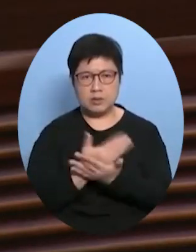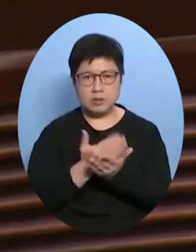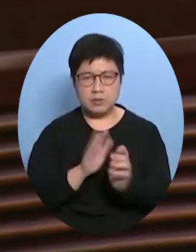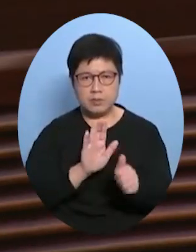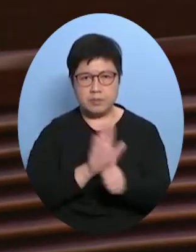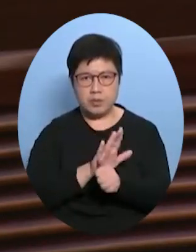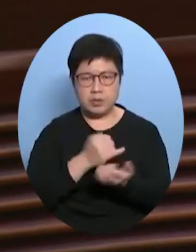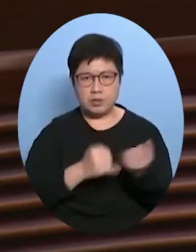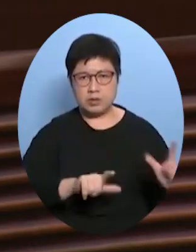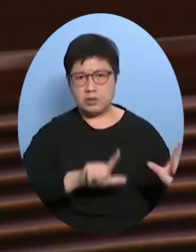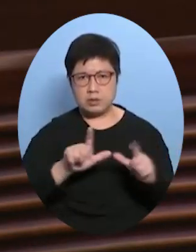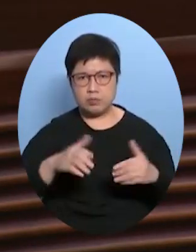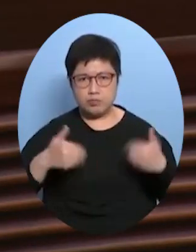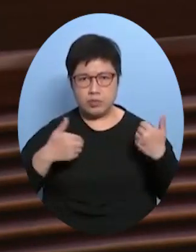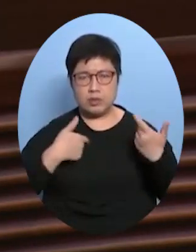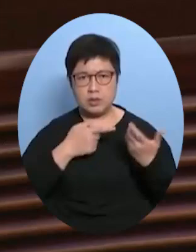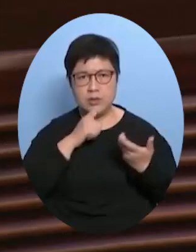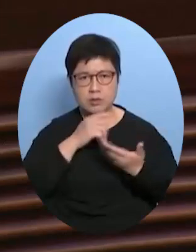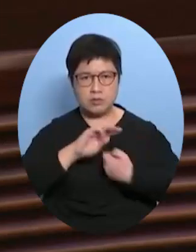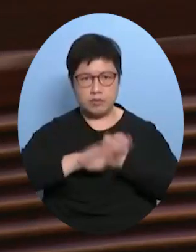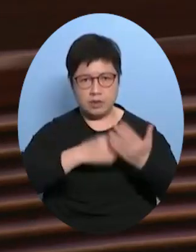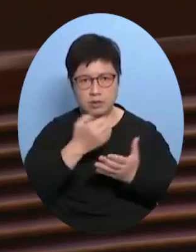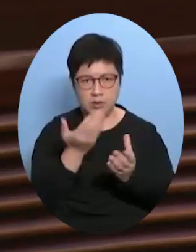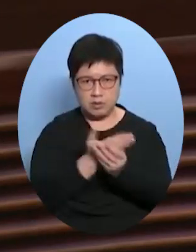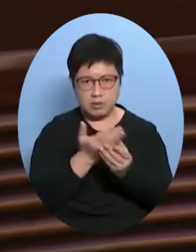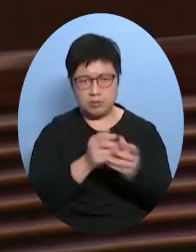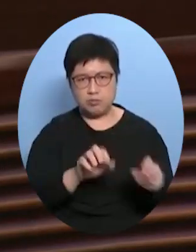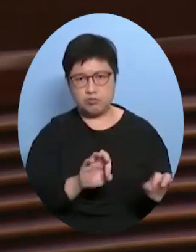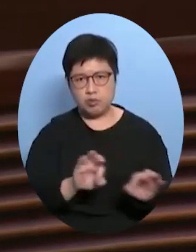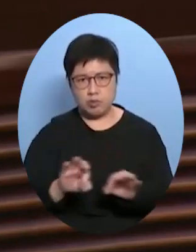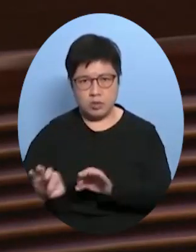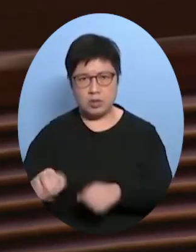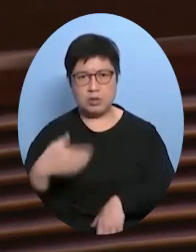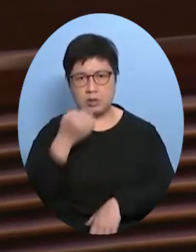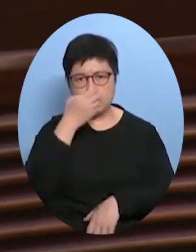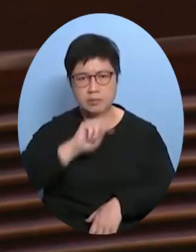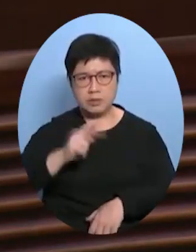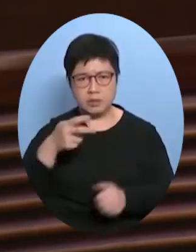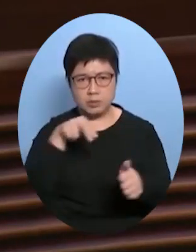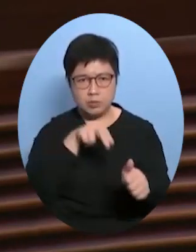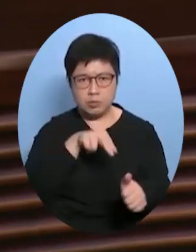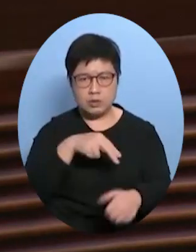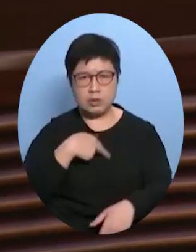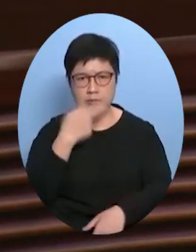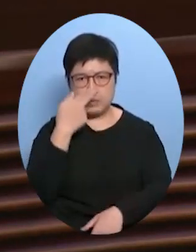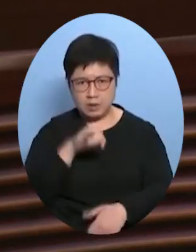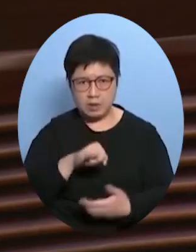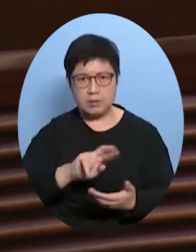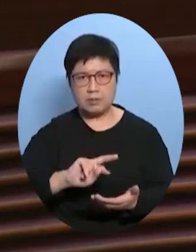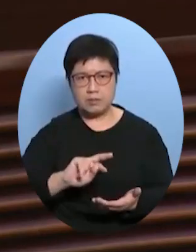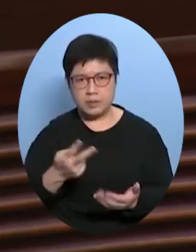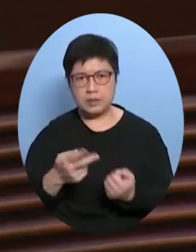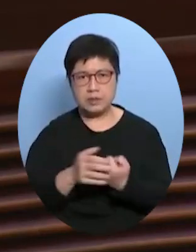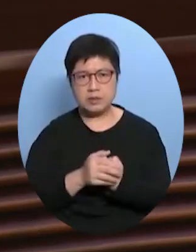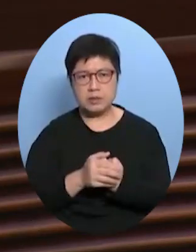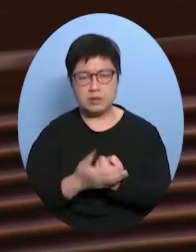法案被無了期的拖延，令香港幾乎進入不能夠管治的境地。大家